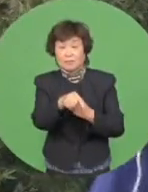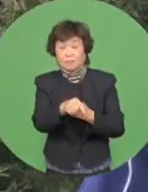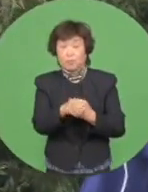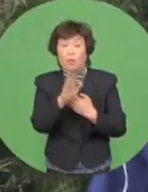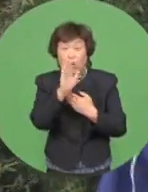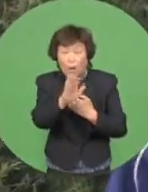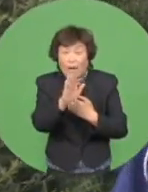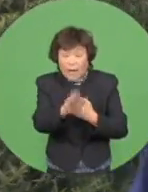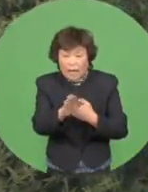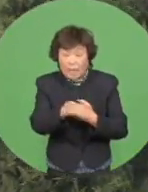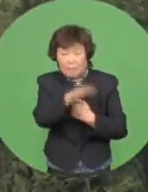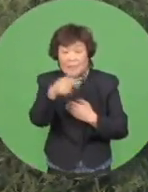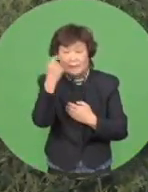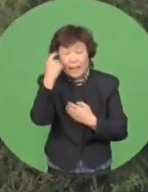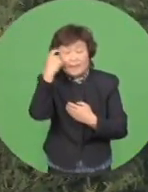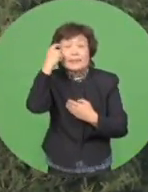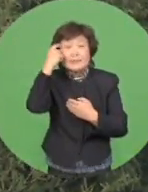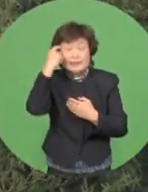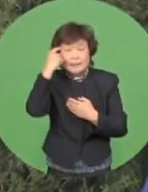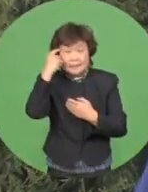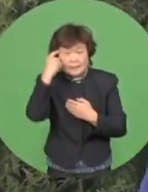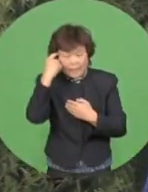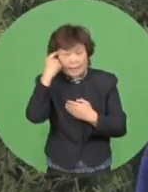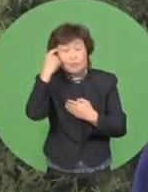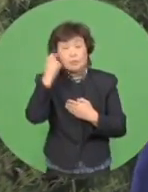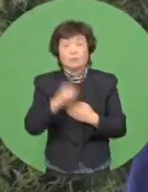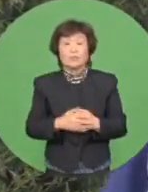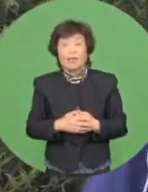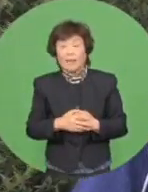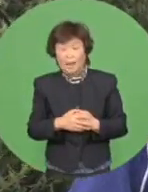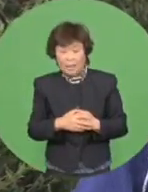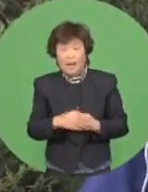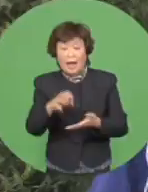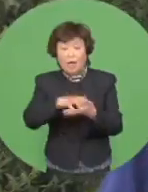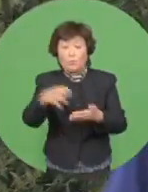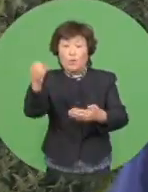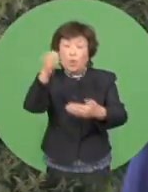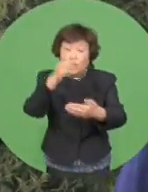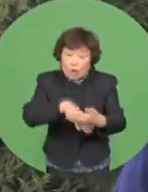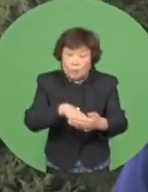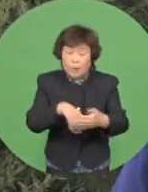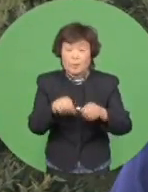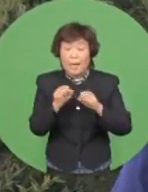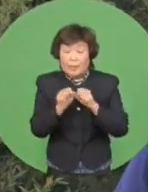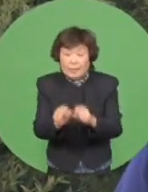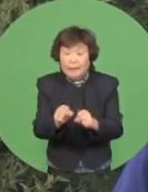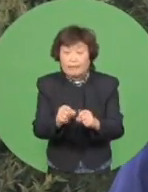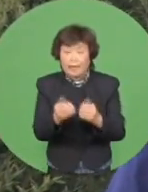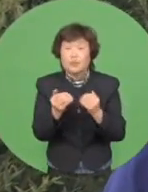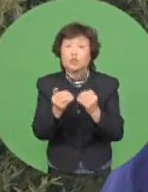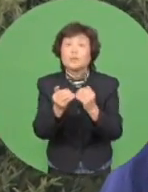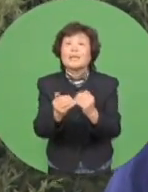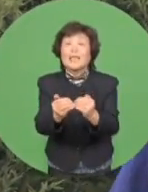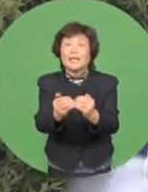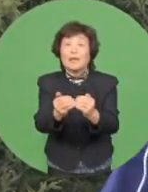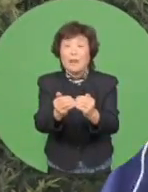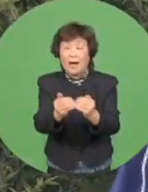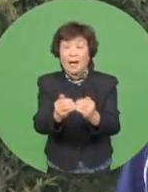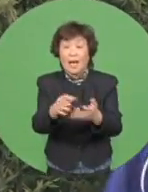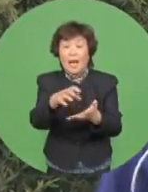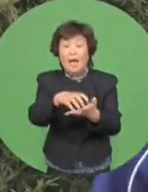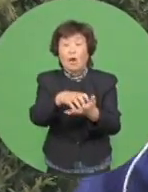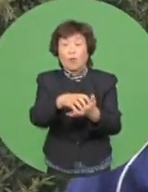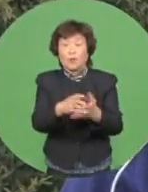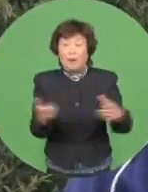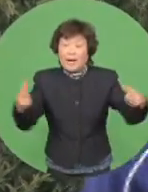んな意識してやっぱり気がついたら、まあ拾うでもいいんで、やっていったらもっとこんなにゴ